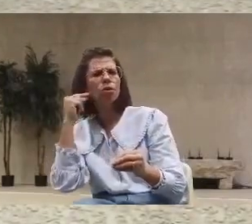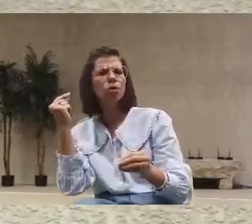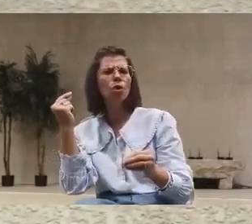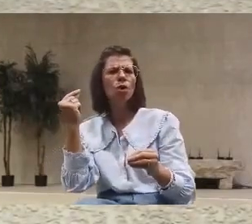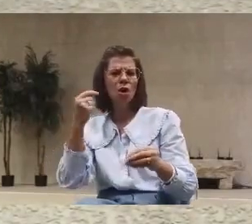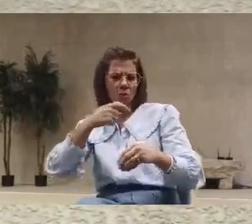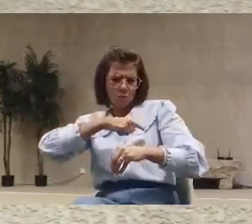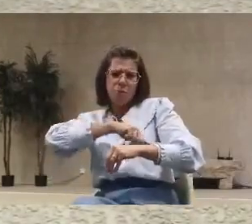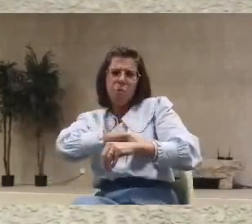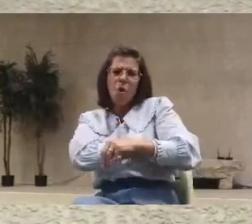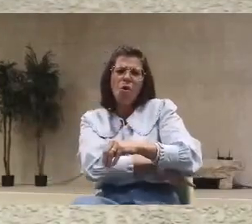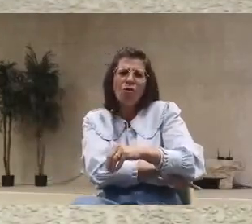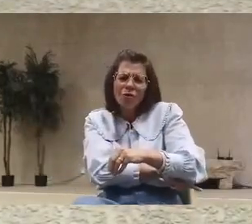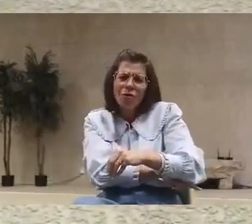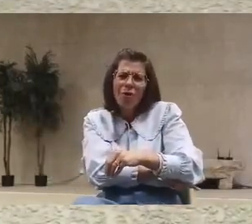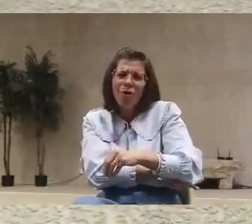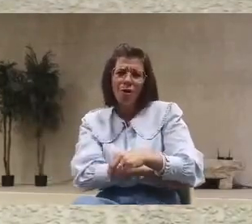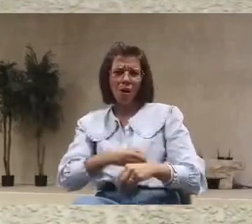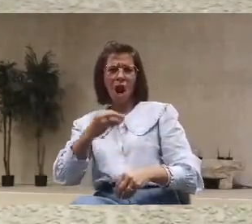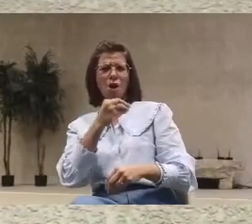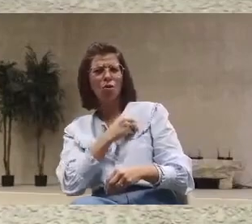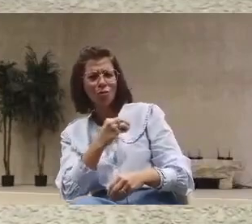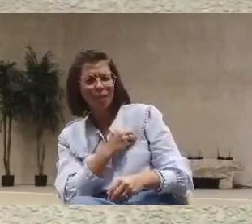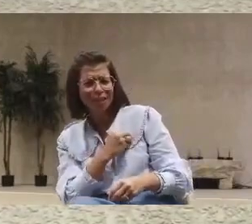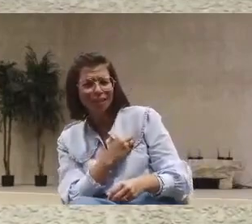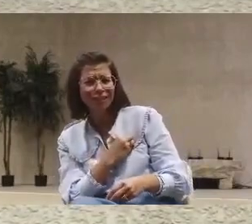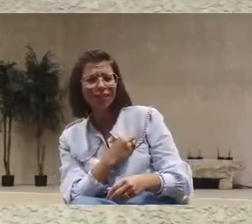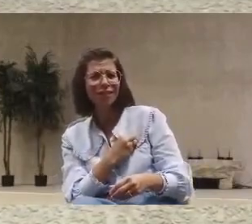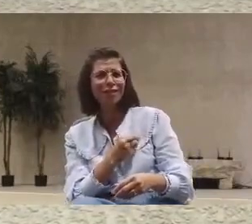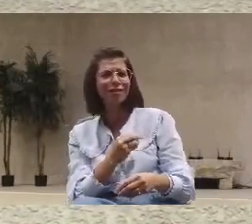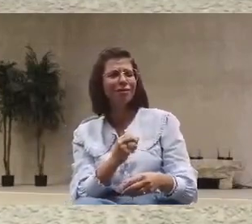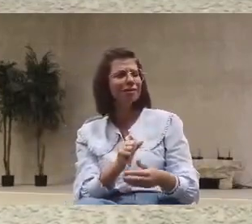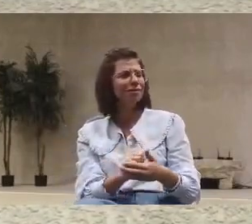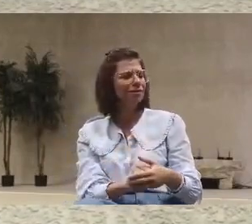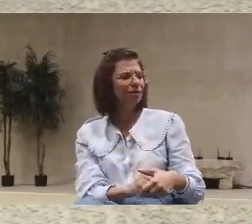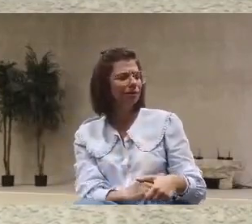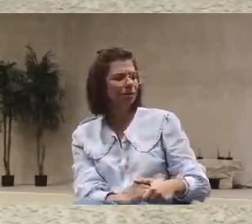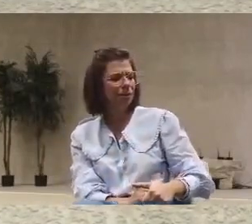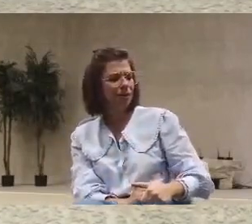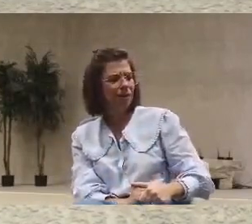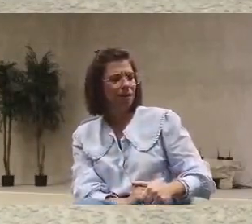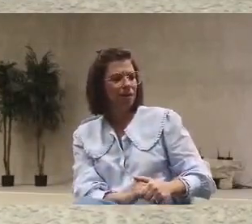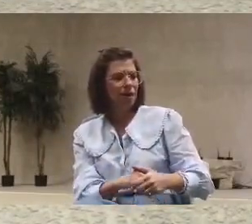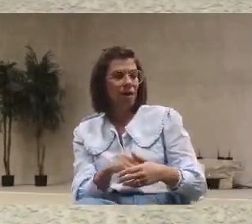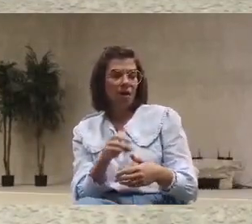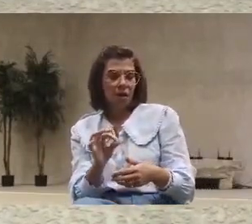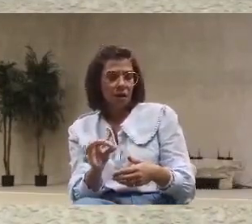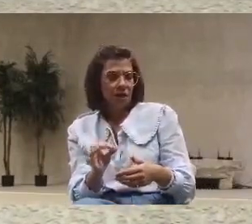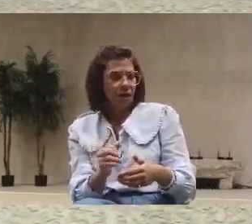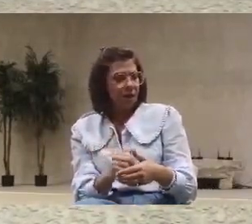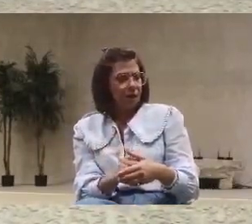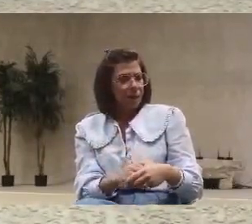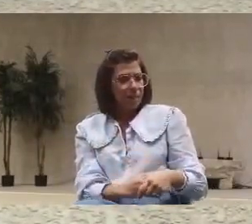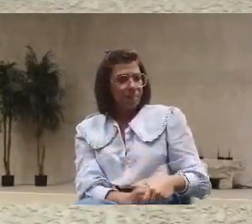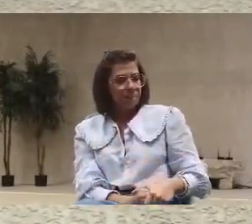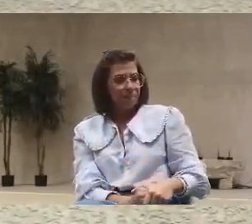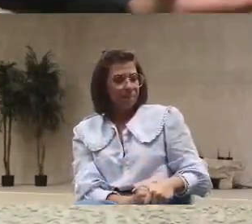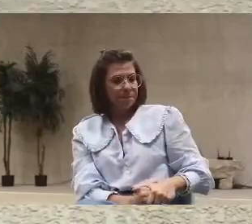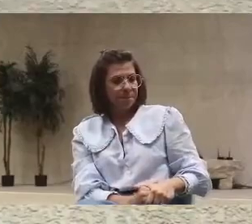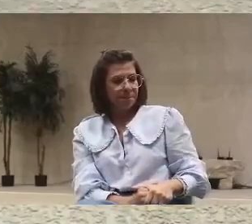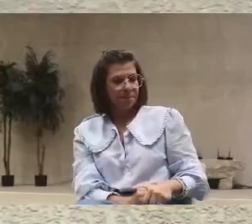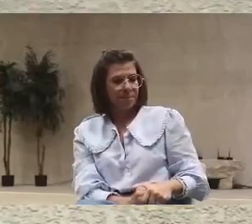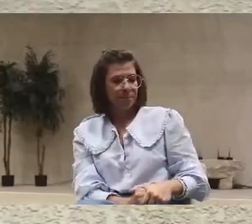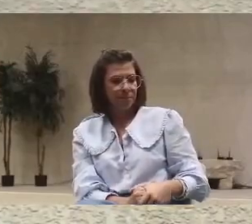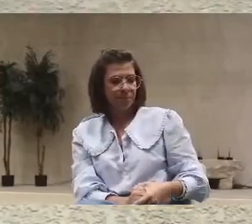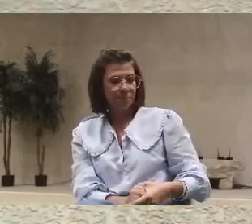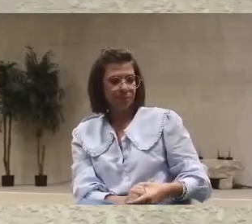les dépressions le sentiment de vide et toutes sortes de maladies de l'âme continueraient de toute